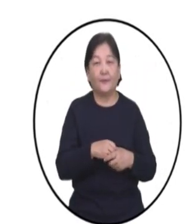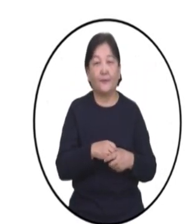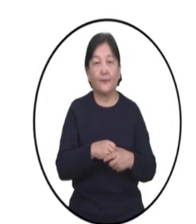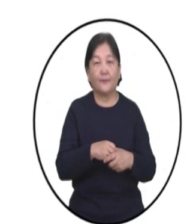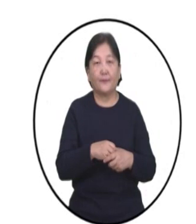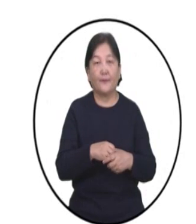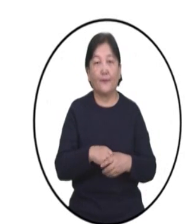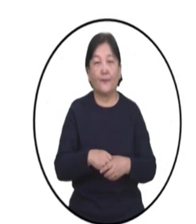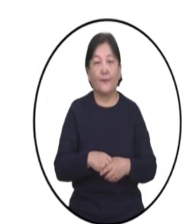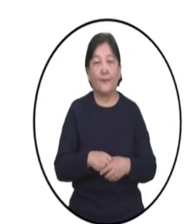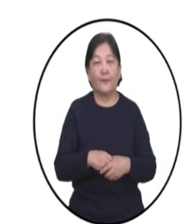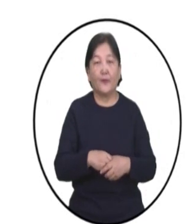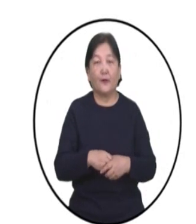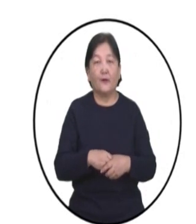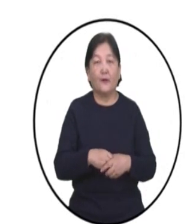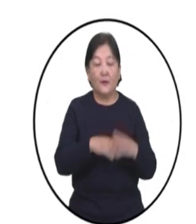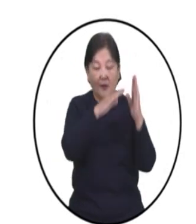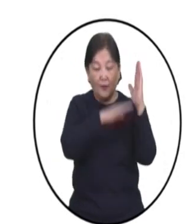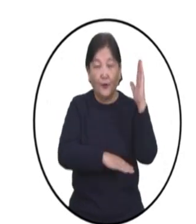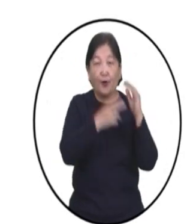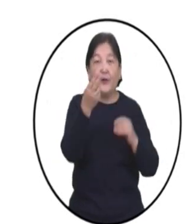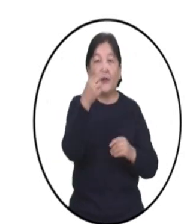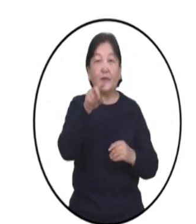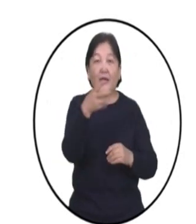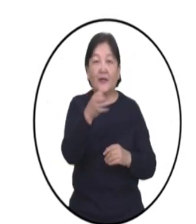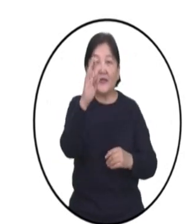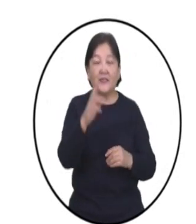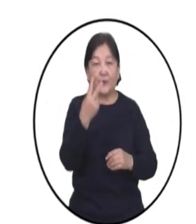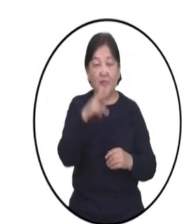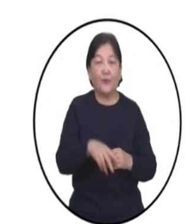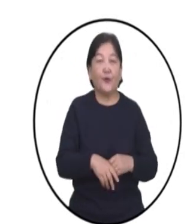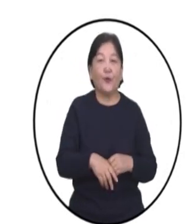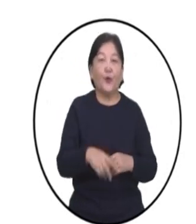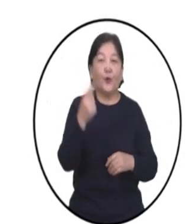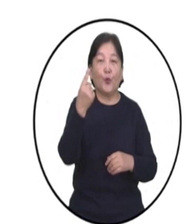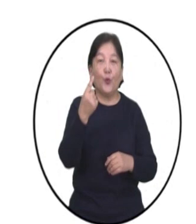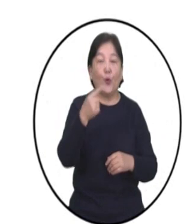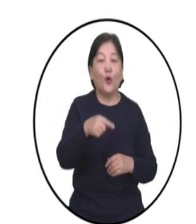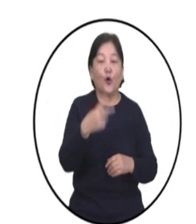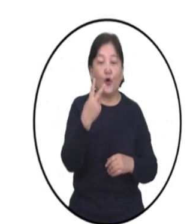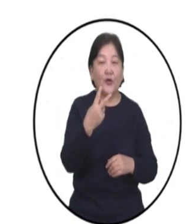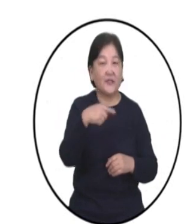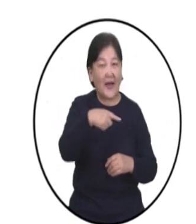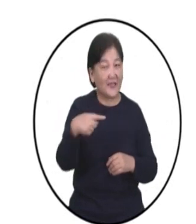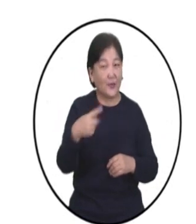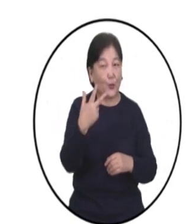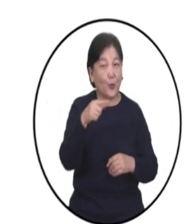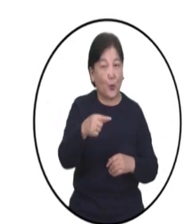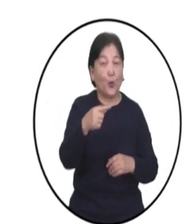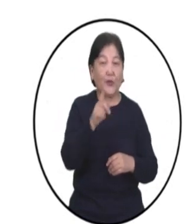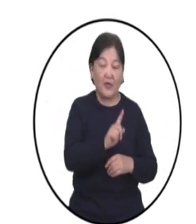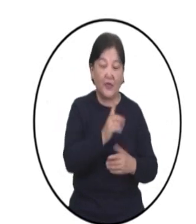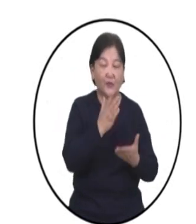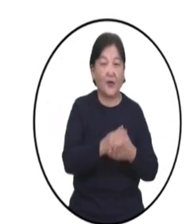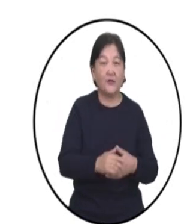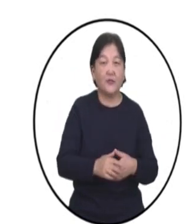байна. За, кавертэл хоорондын далаацыг аваад үзэх юм бол Q3-аас хасах нь Q1 буюу 35-аас хасах нь 21